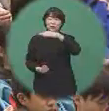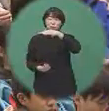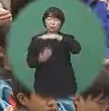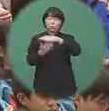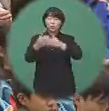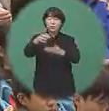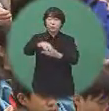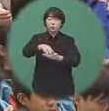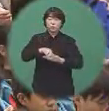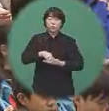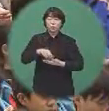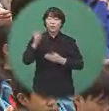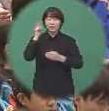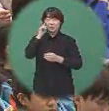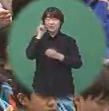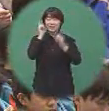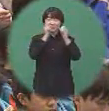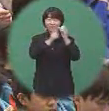ました。